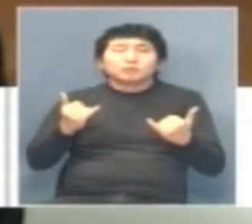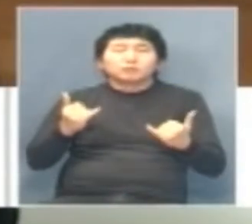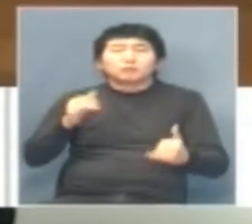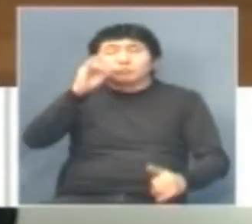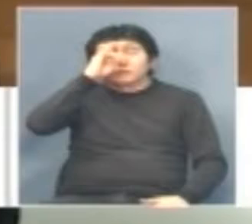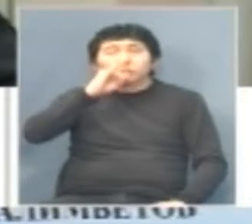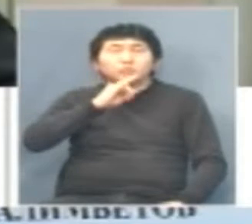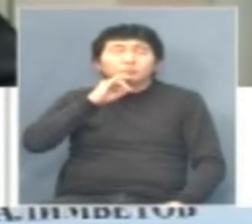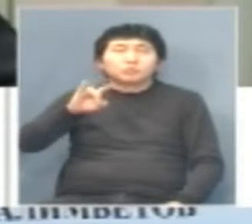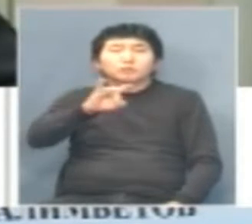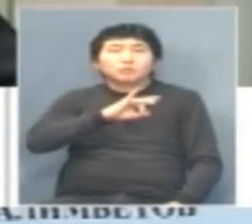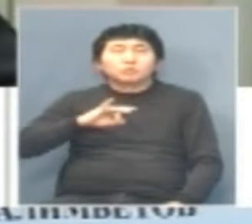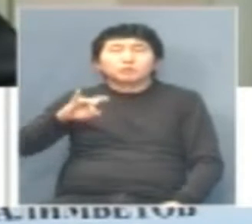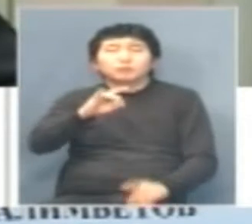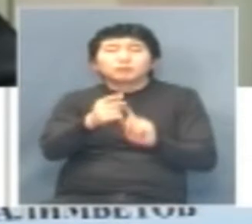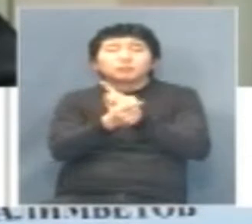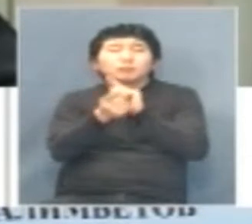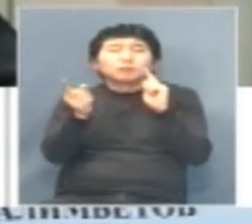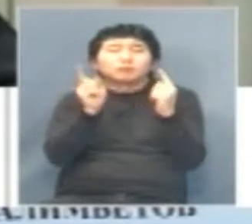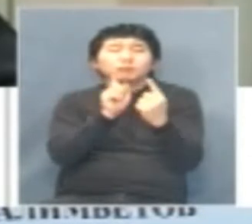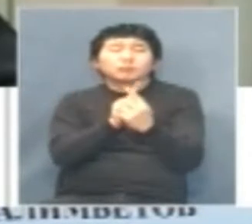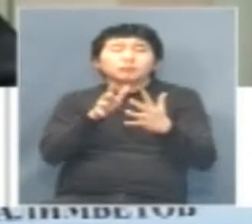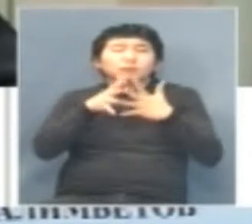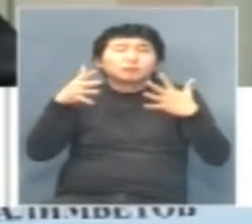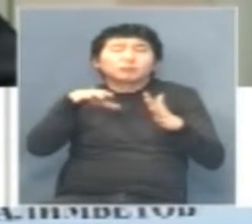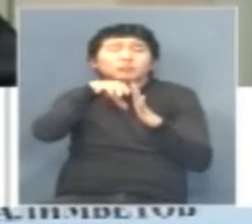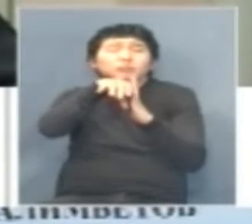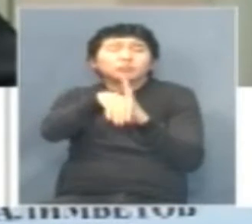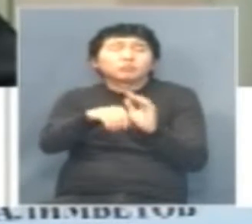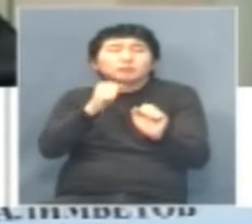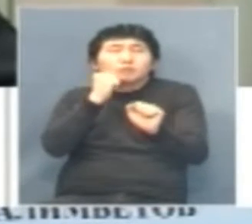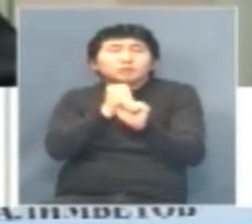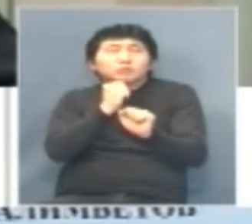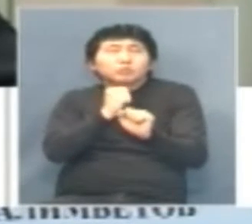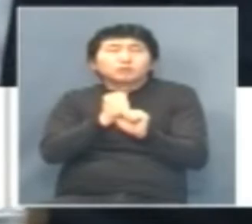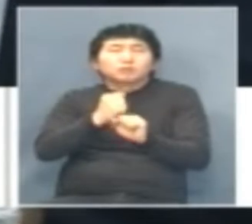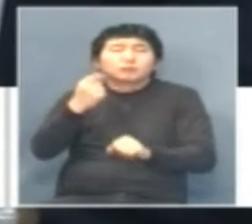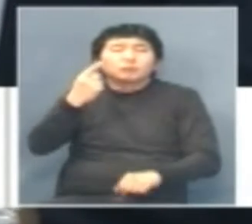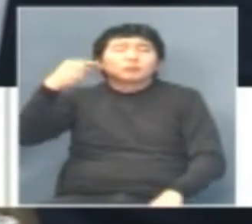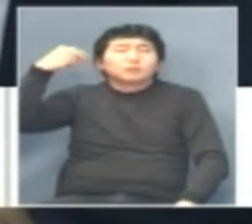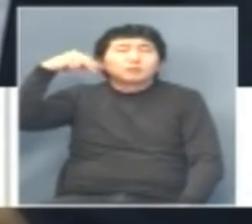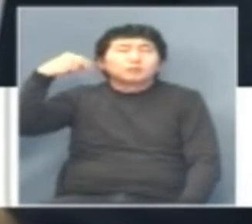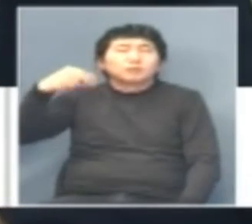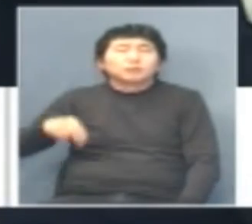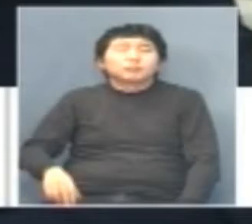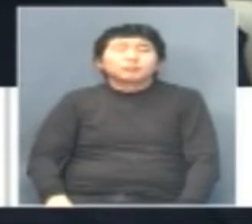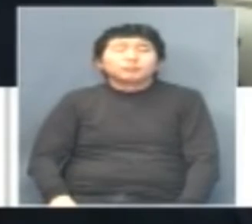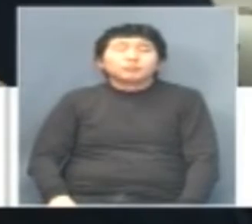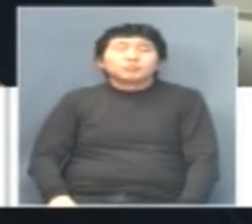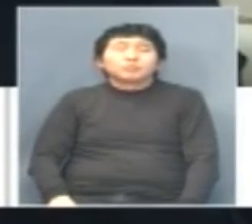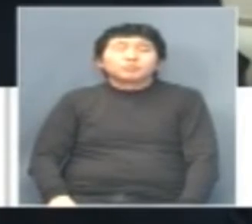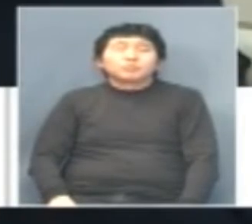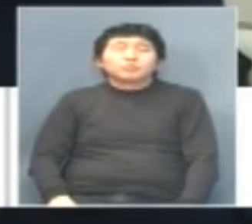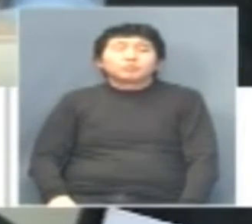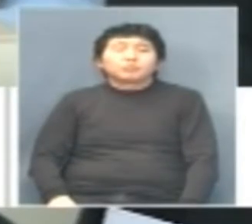Қазақстан Республикасына айналуына үлкен үлес қосқан тұңғыш президент қандай да қошеметке лайықты ит шараны ұйымдастырушылар.